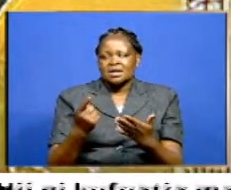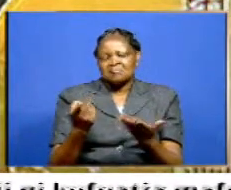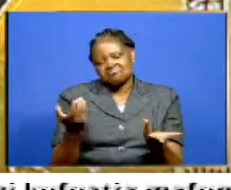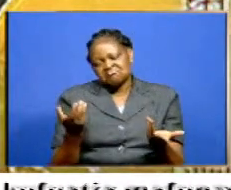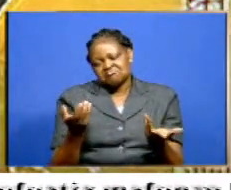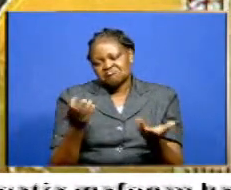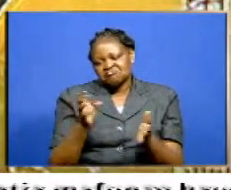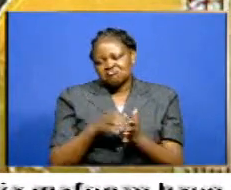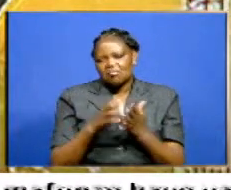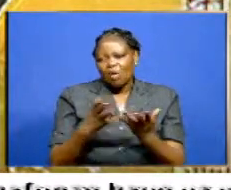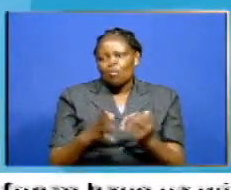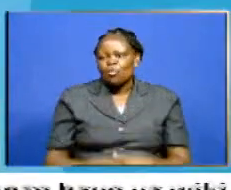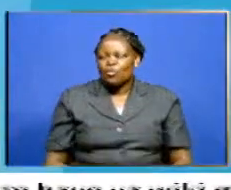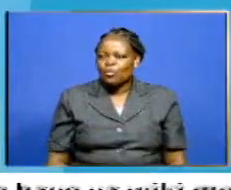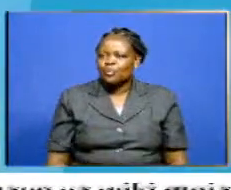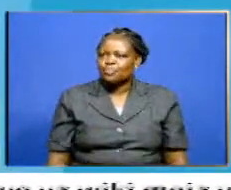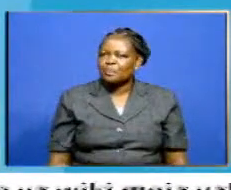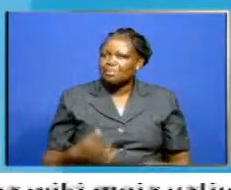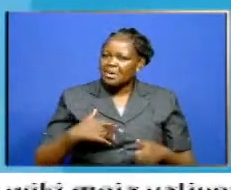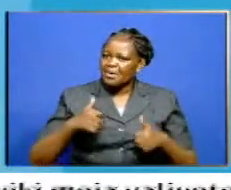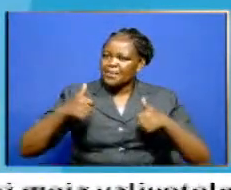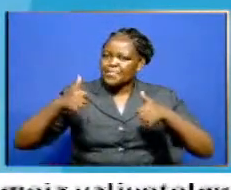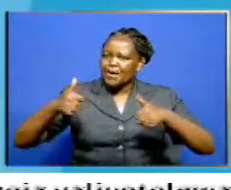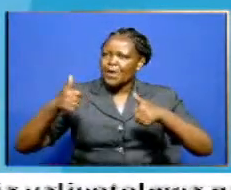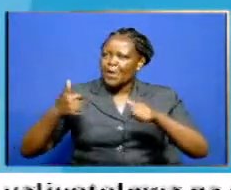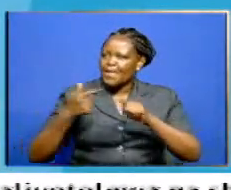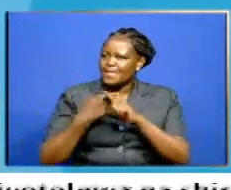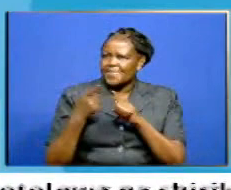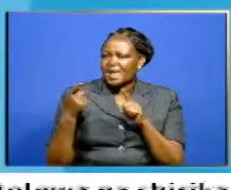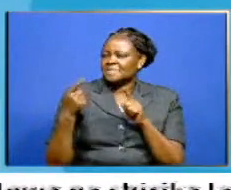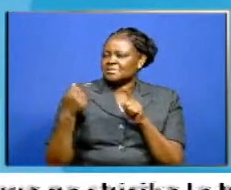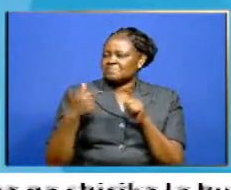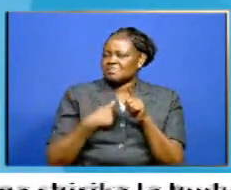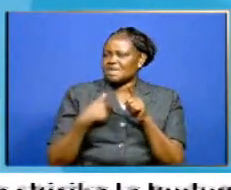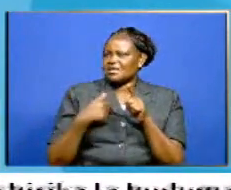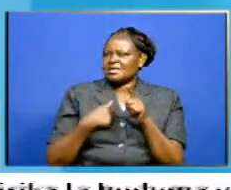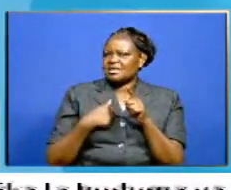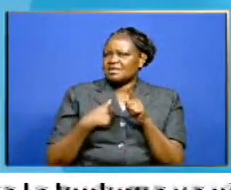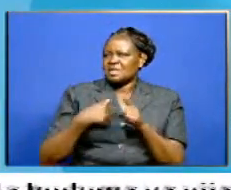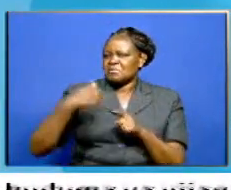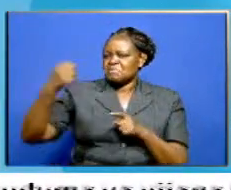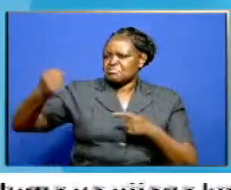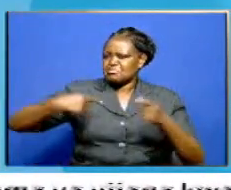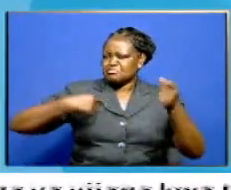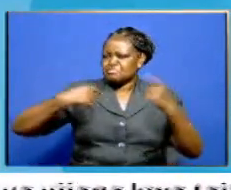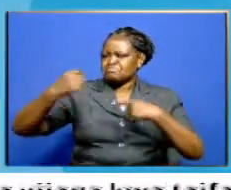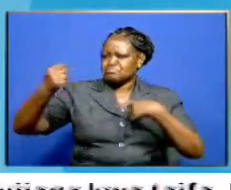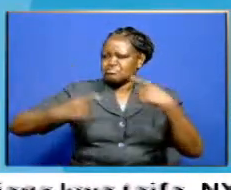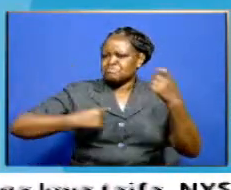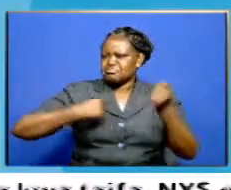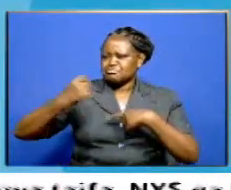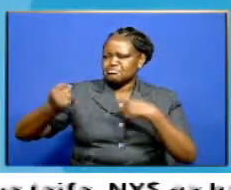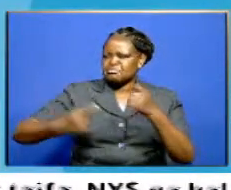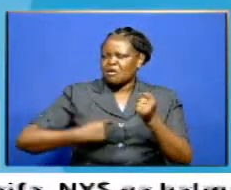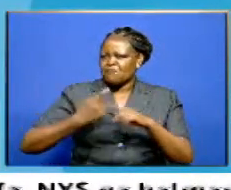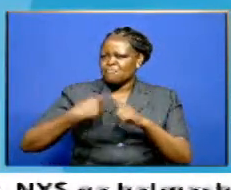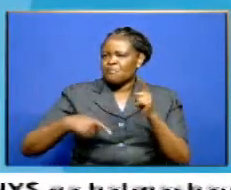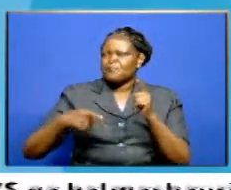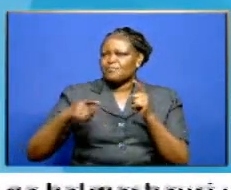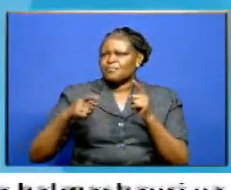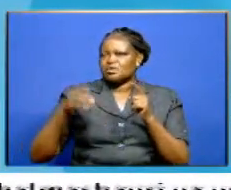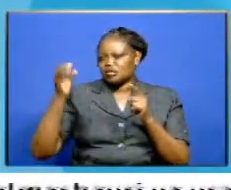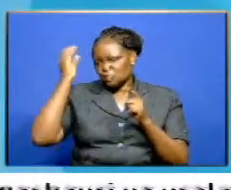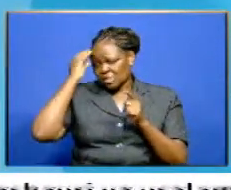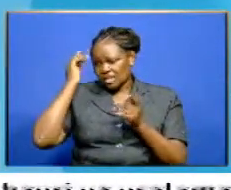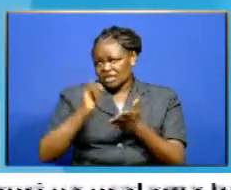hali ikoje? Niko salama, lakini nimepata SMS mingi kutoka kwa wanafunzi ambao nawawakilisha.